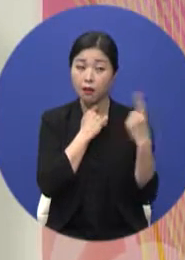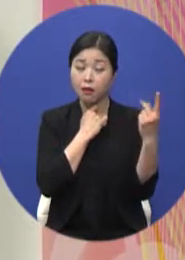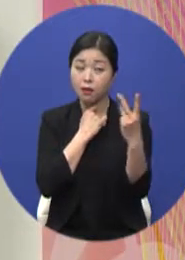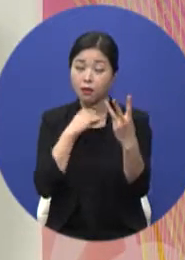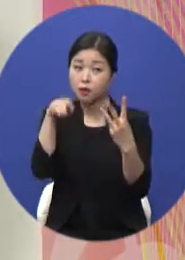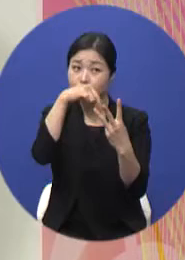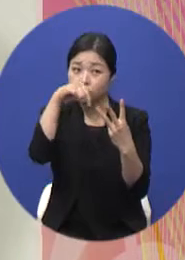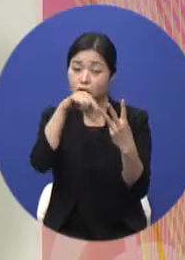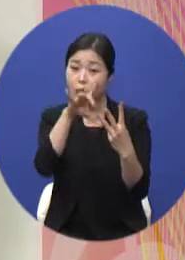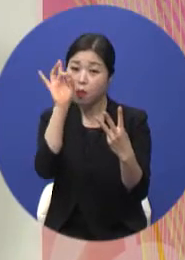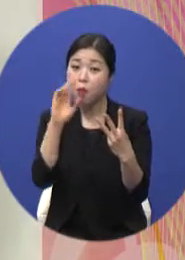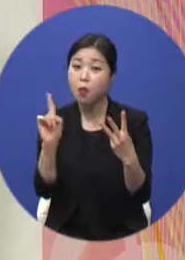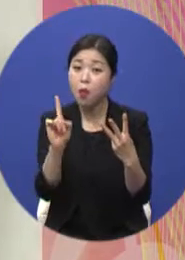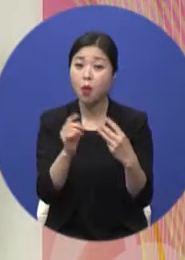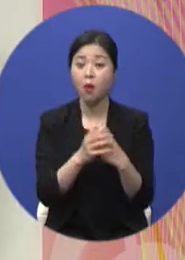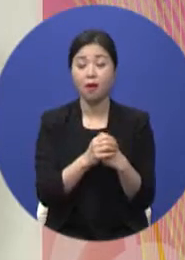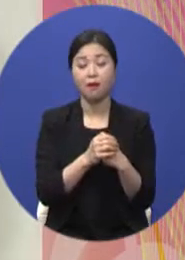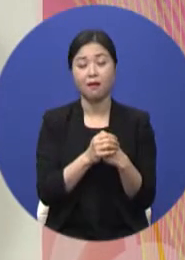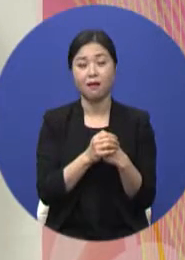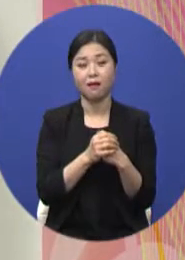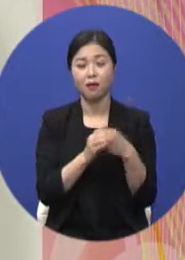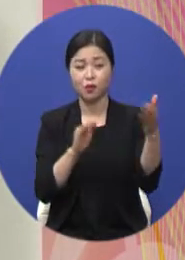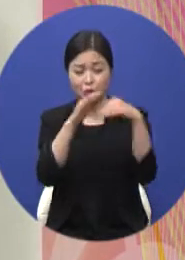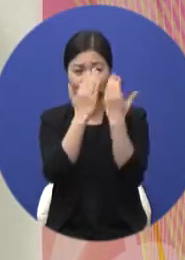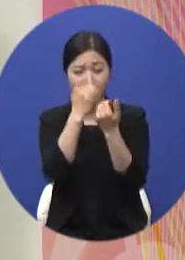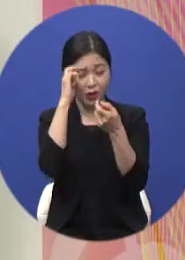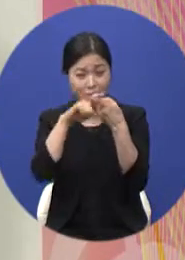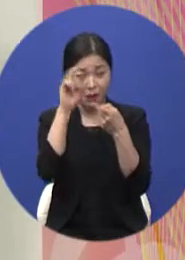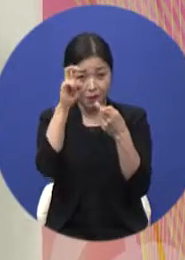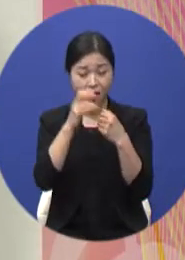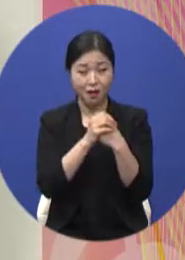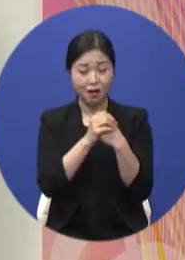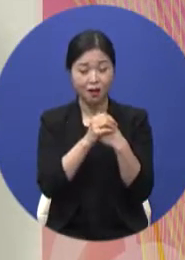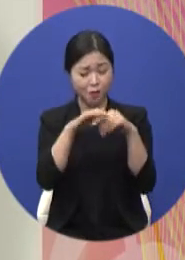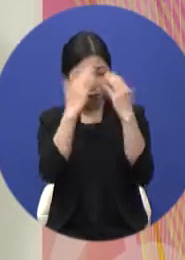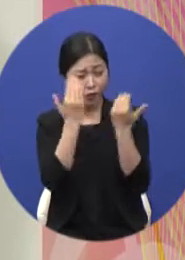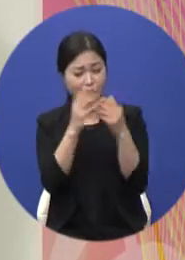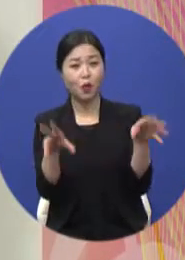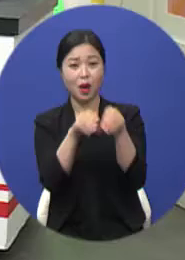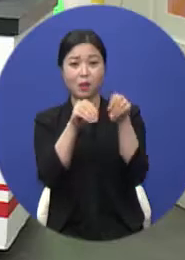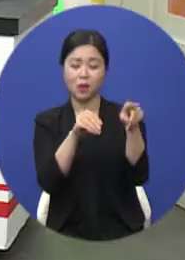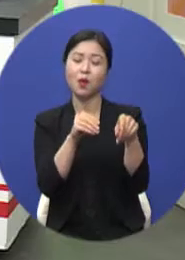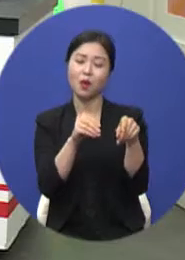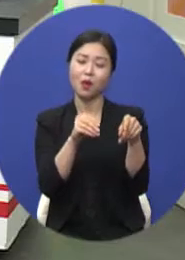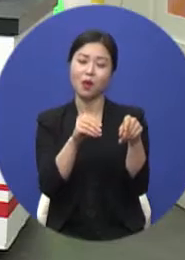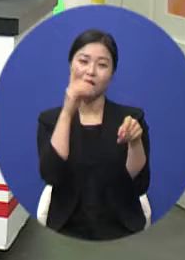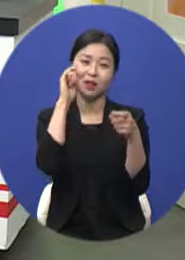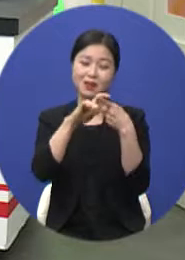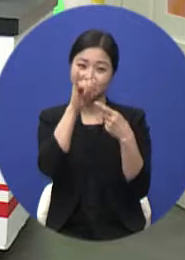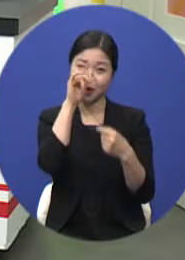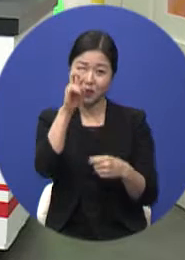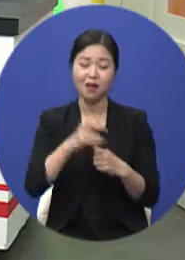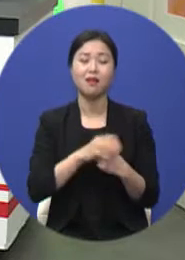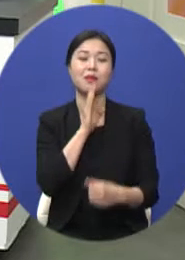같아. 예. 다 나눠서 말씀을 드려야 되는데 그렇죠? 종합적으로 네, 다 관심이 있으신 거죠? 예, 맞습니다.